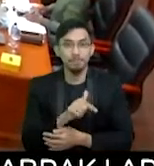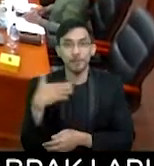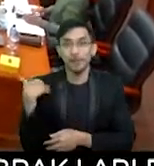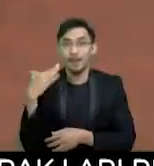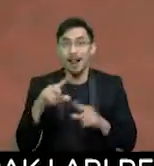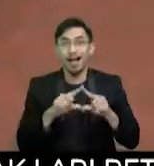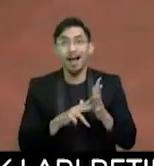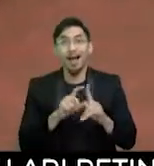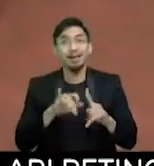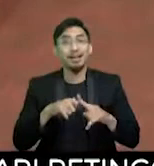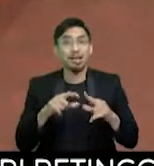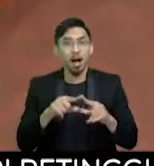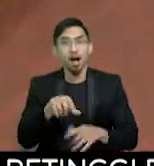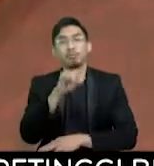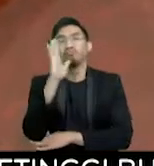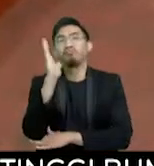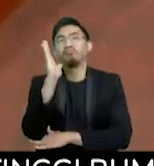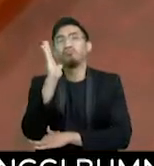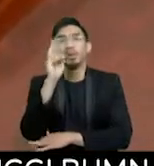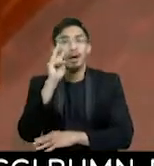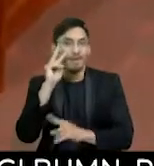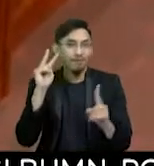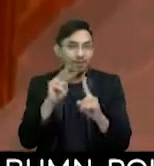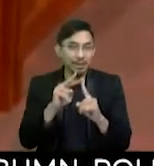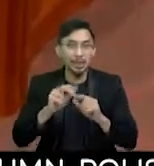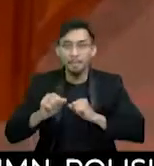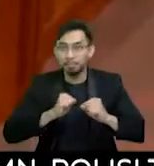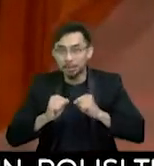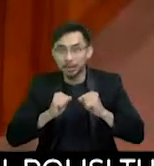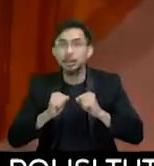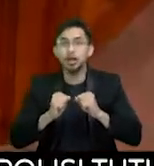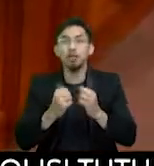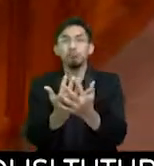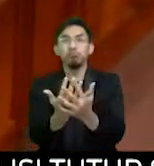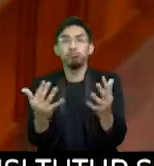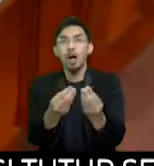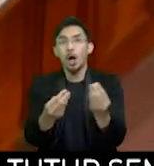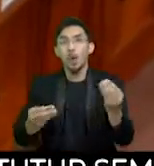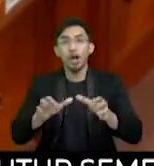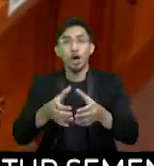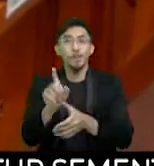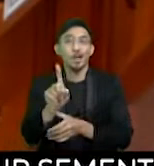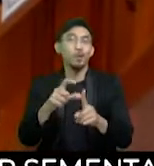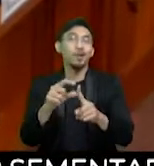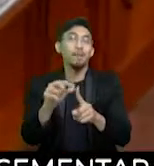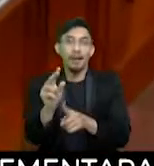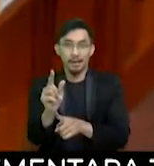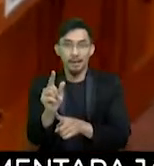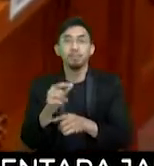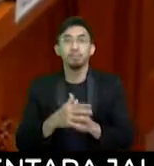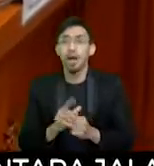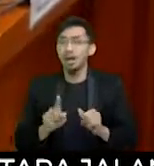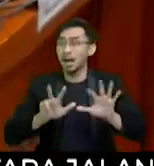21 dalam kesempatan ini Jenderal Andika Perkasa memaparkan visi misinya di hadapan anggota Komisi 1